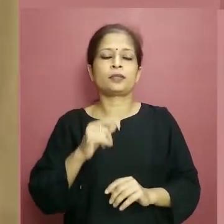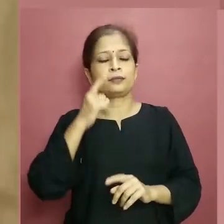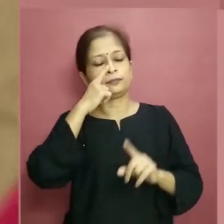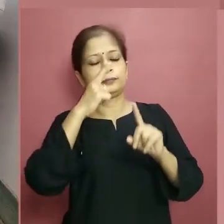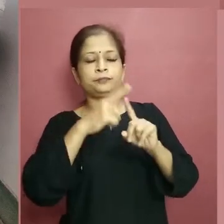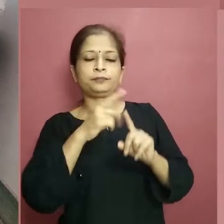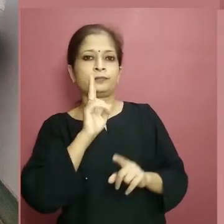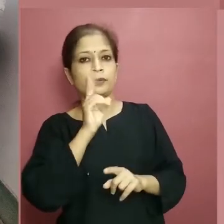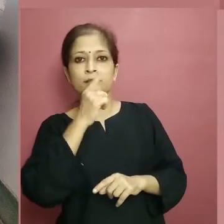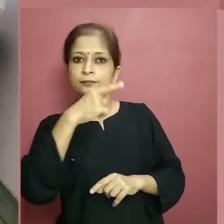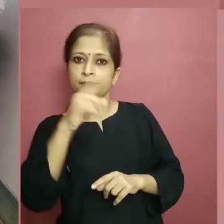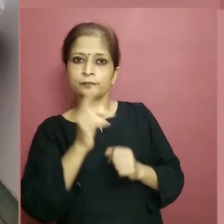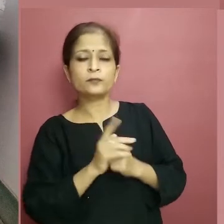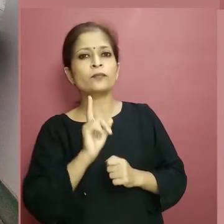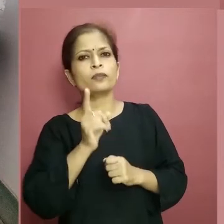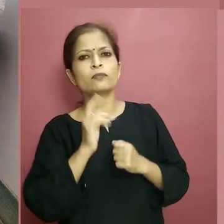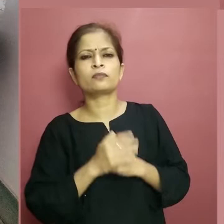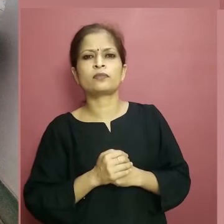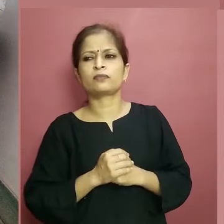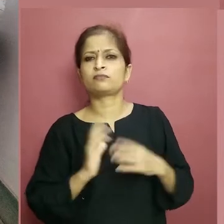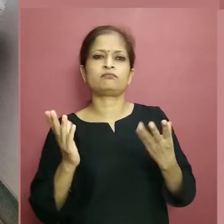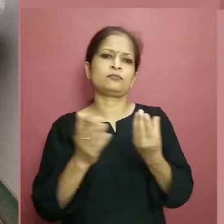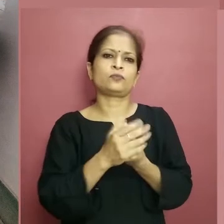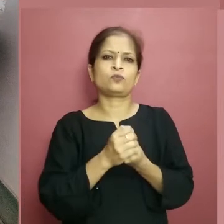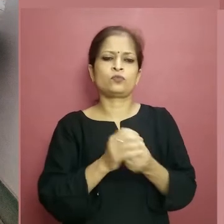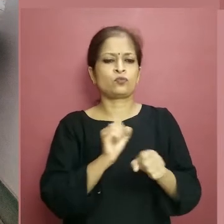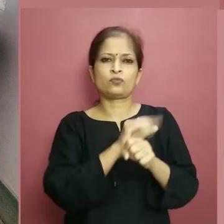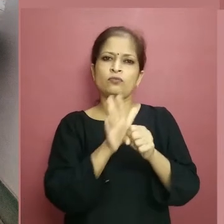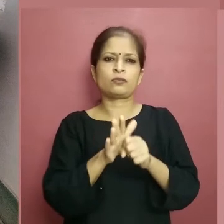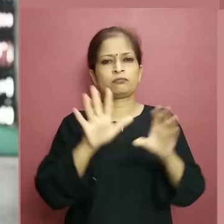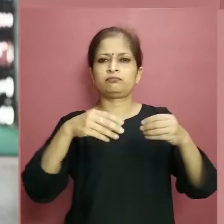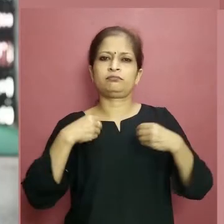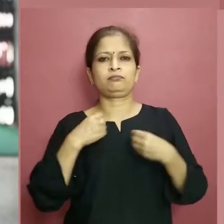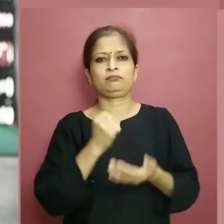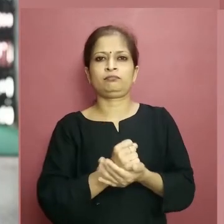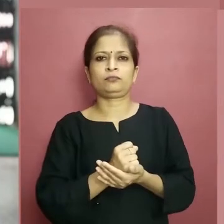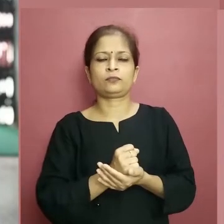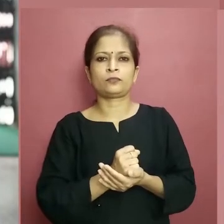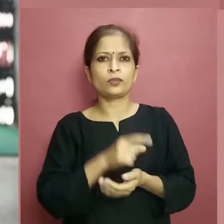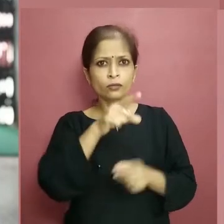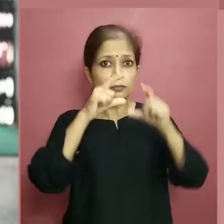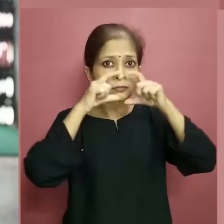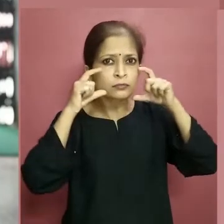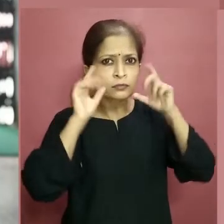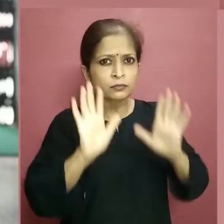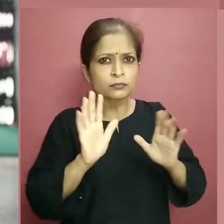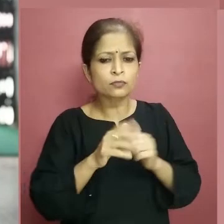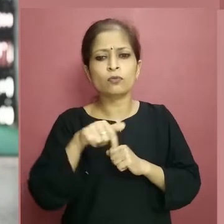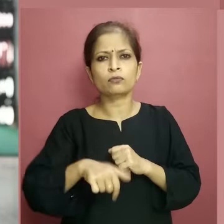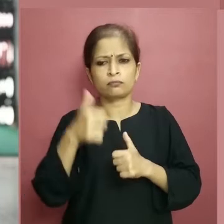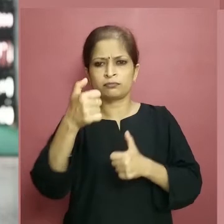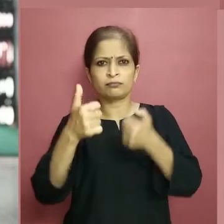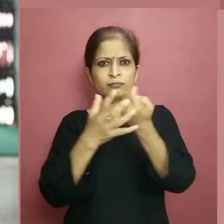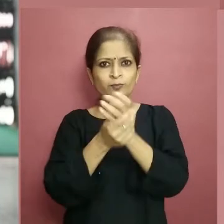गई हैं। तारा, बात तो तुम बिल्कुल सही कह रही हो, पर तारा, अब हमें इसके साथ ही तो जीना सीखना होगा ना। तुमने मास्क